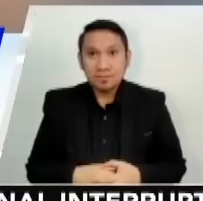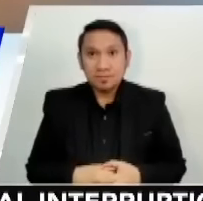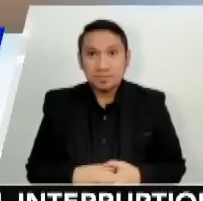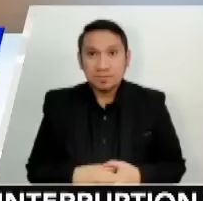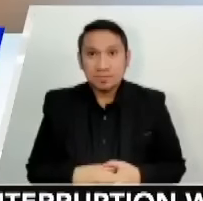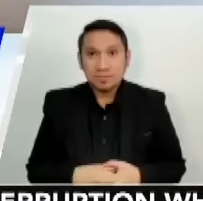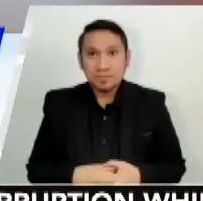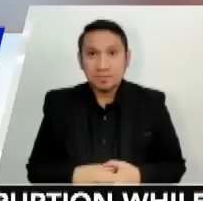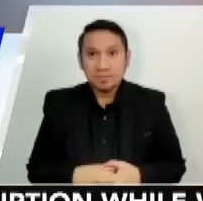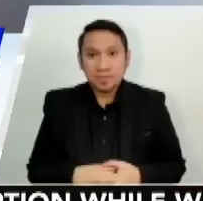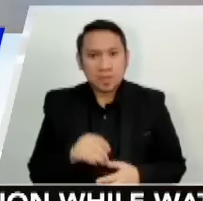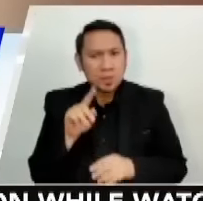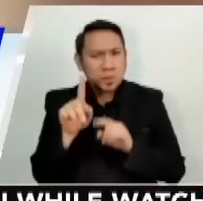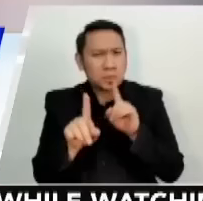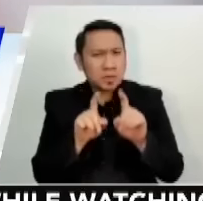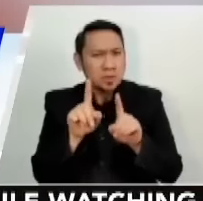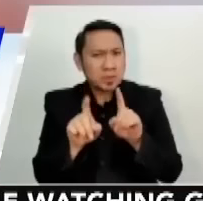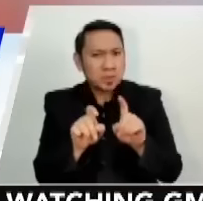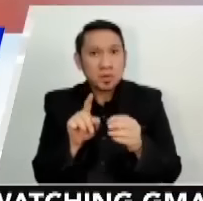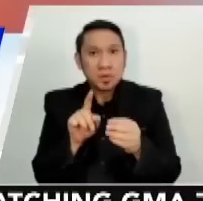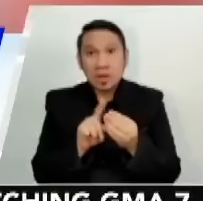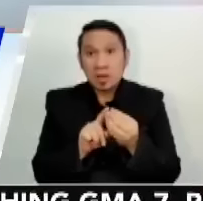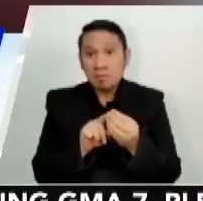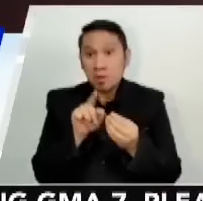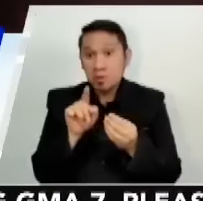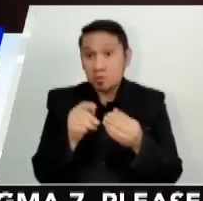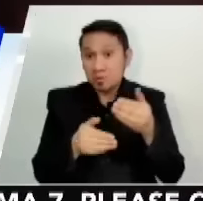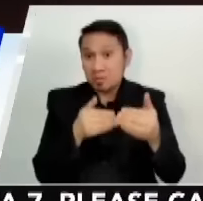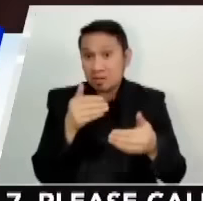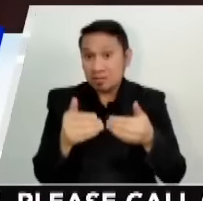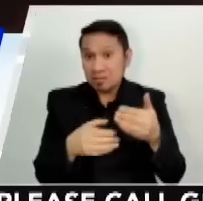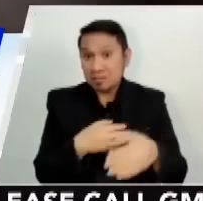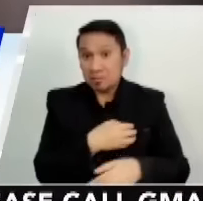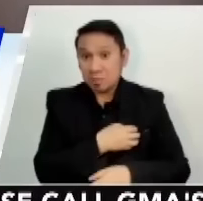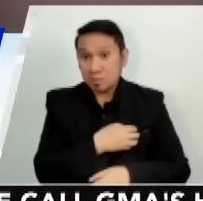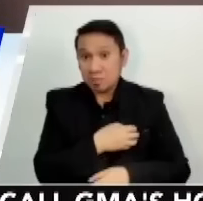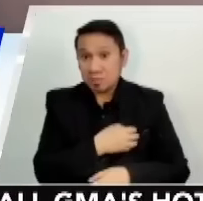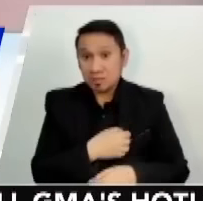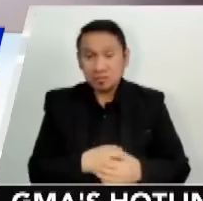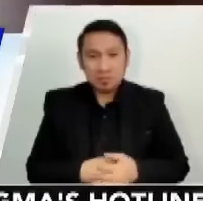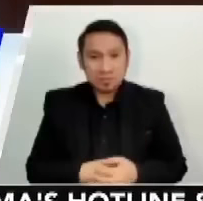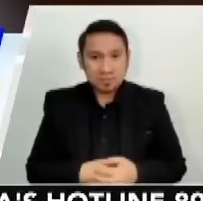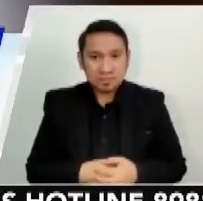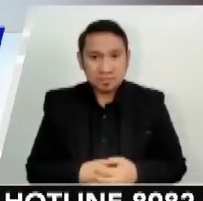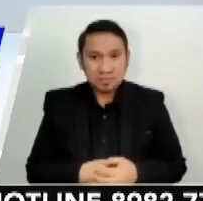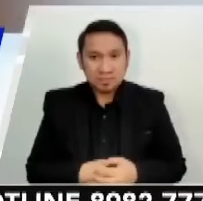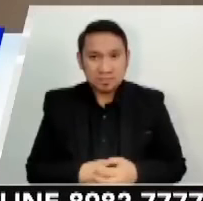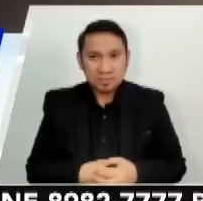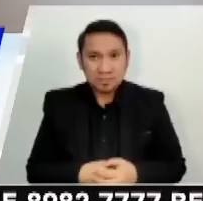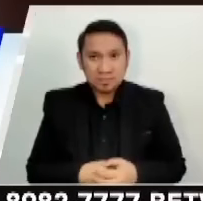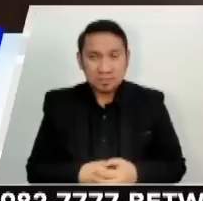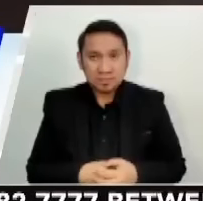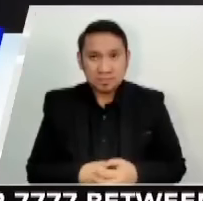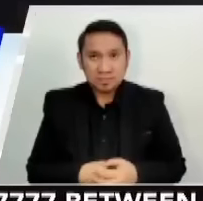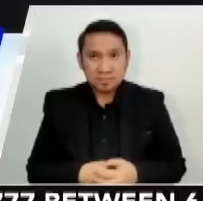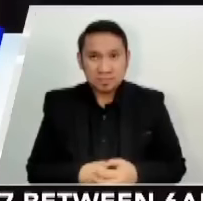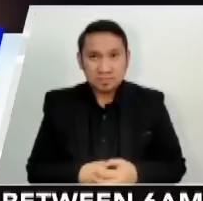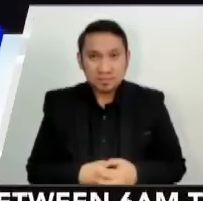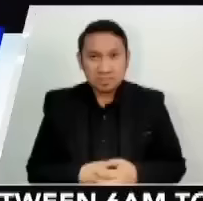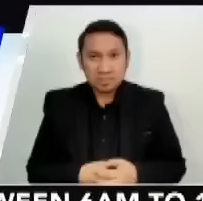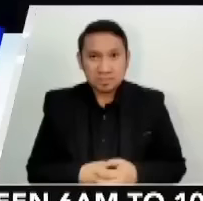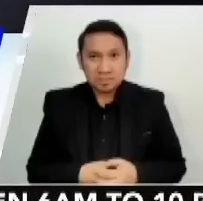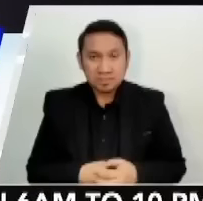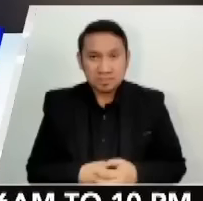Kinukustyon ng ginang ang operasyon ng mga pulis. Papakita namin yung warrant mo, papakita namin. Ito yung warrant sa angel. Kumalma ka ha. Nakabidyo to,